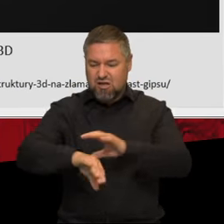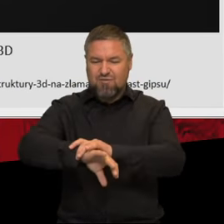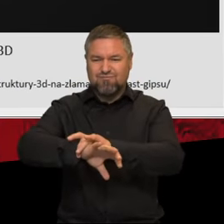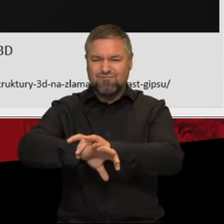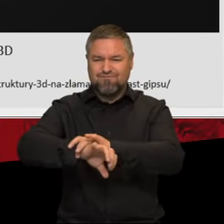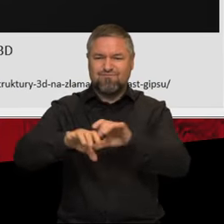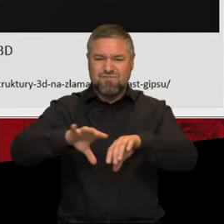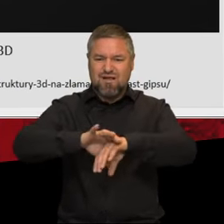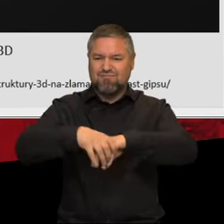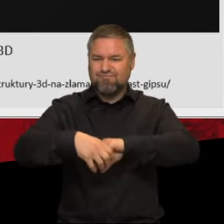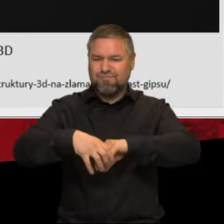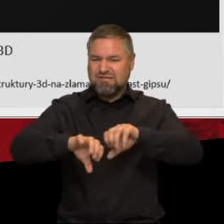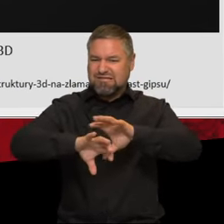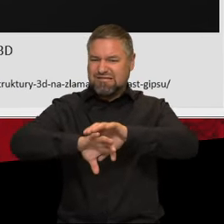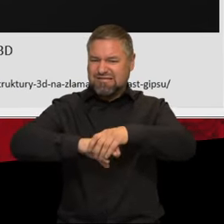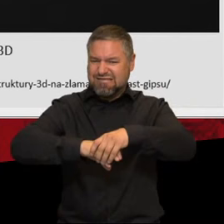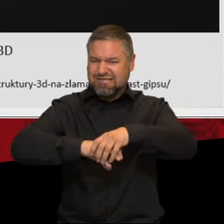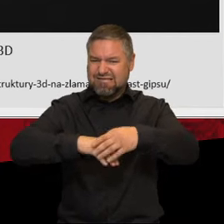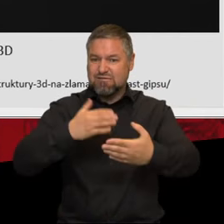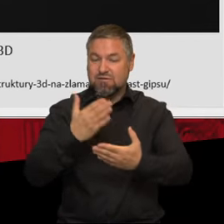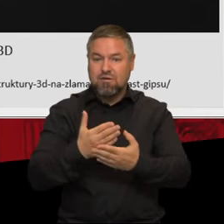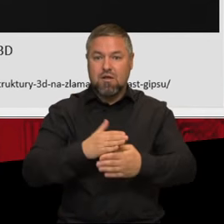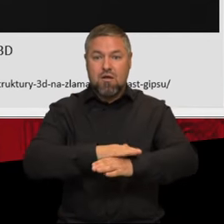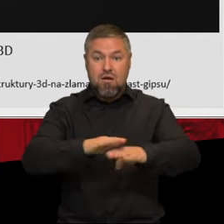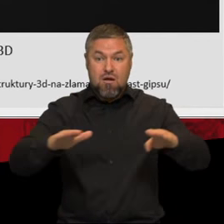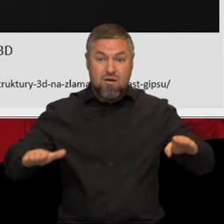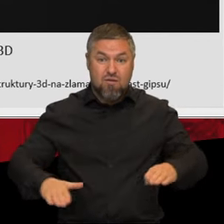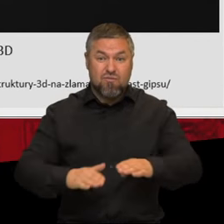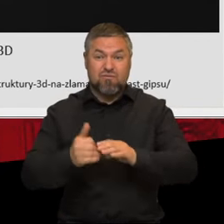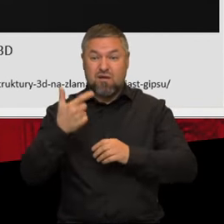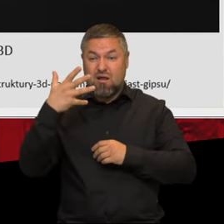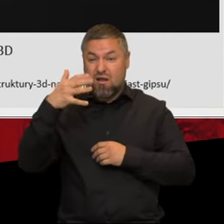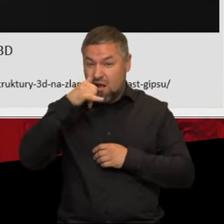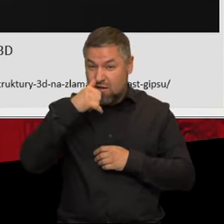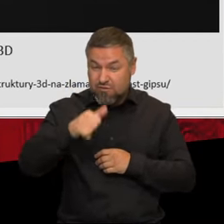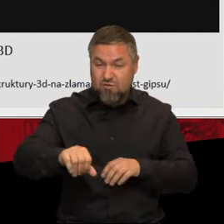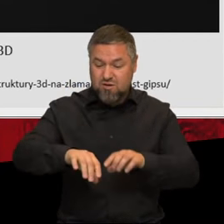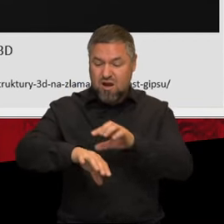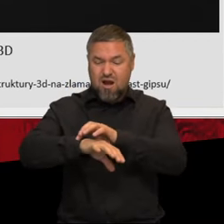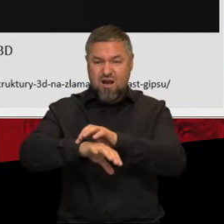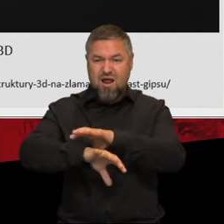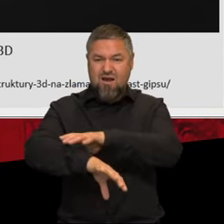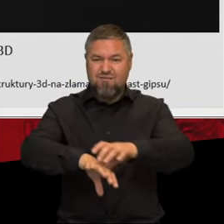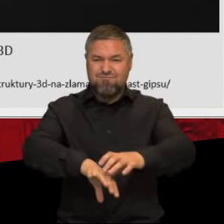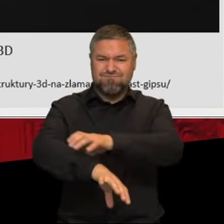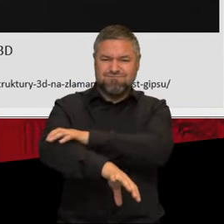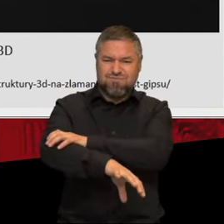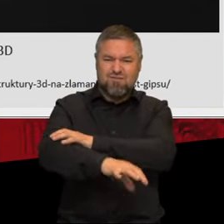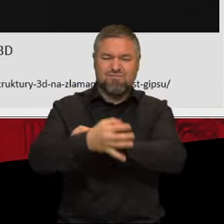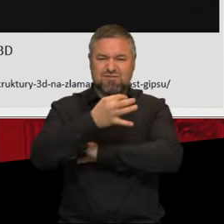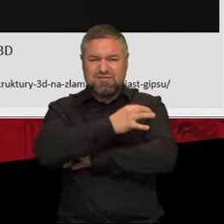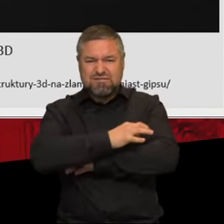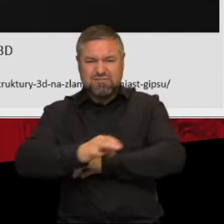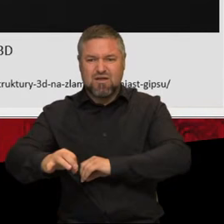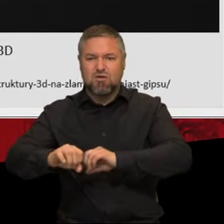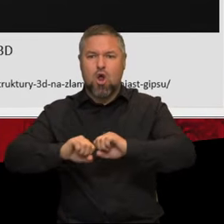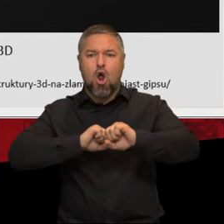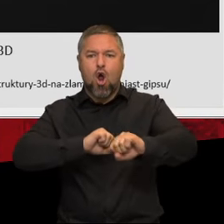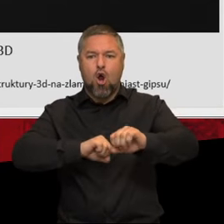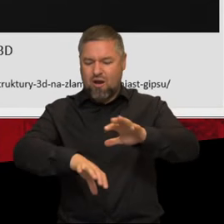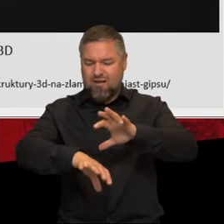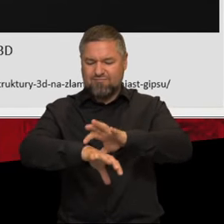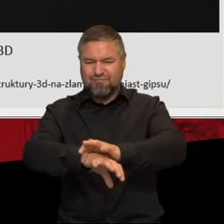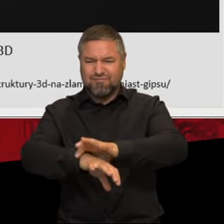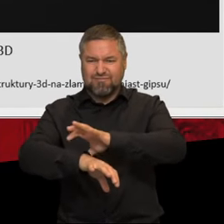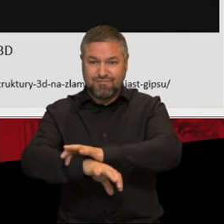sobie nadgarstek. Pływał biedny przez kilka tygodni z ręką w gipsie i takim specjalnym ochraniaczem na